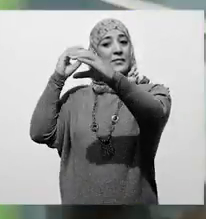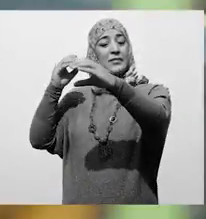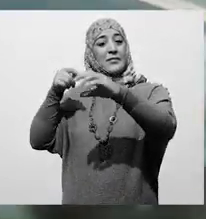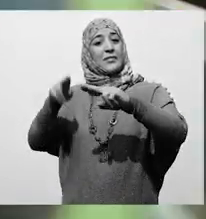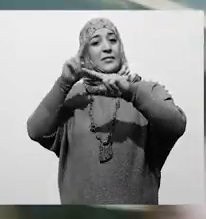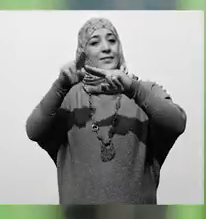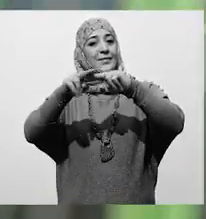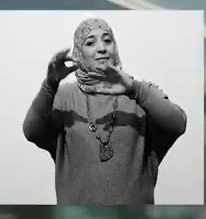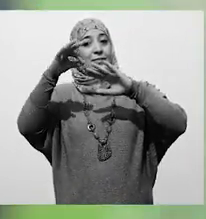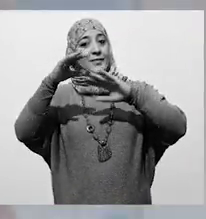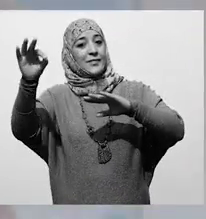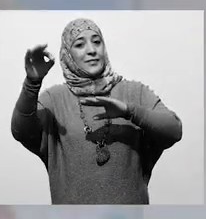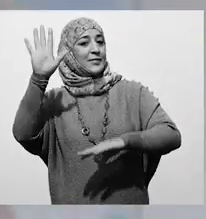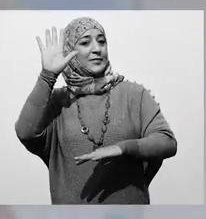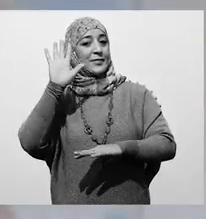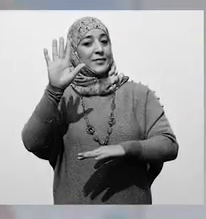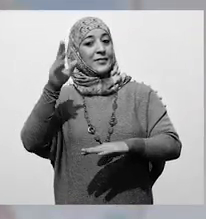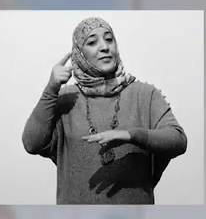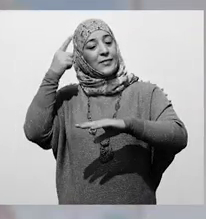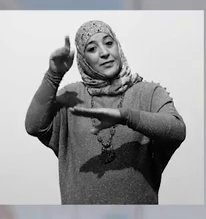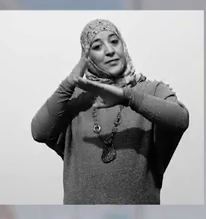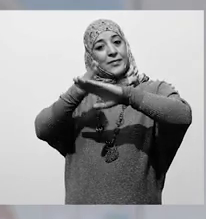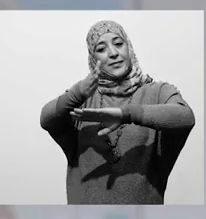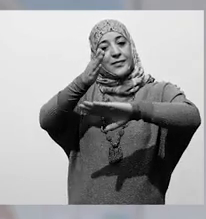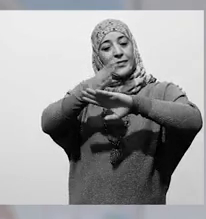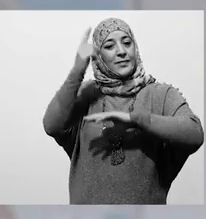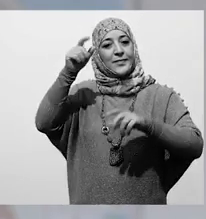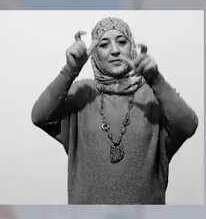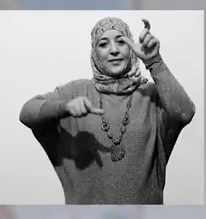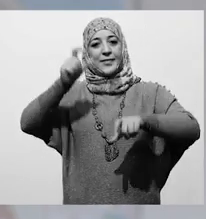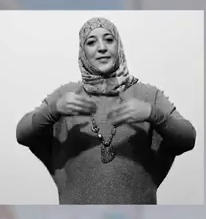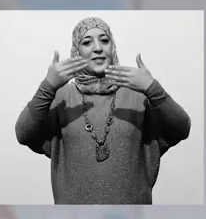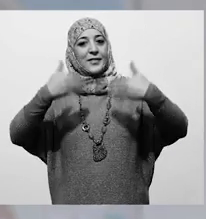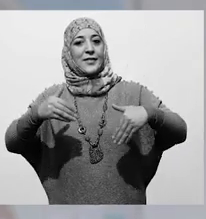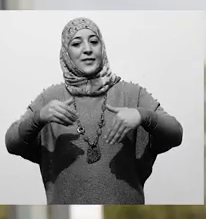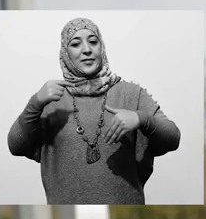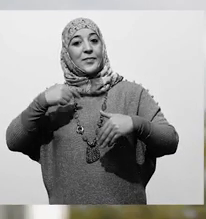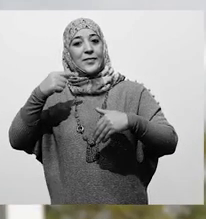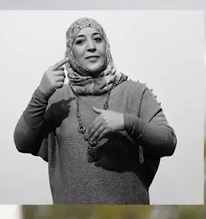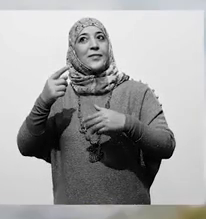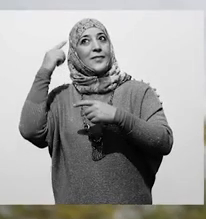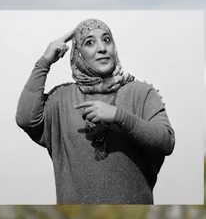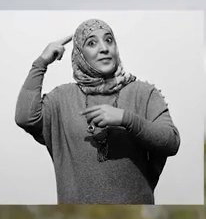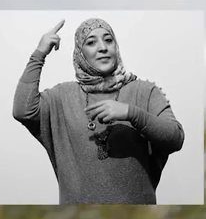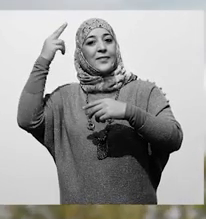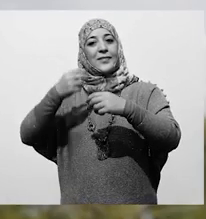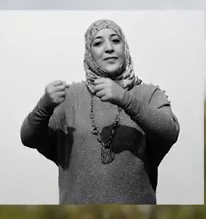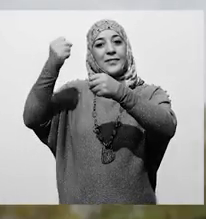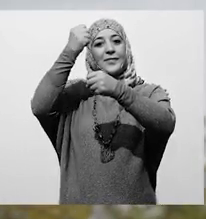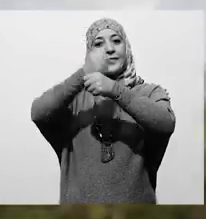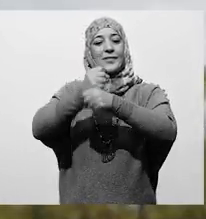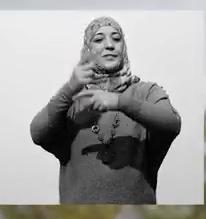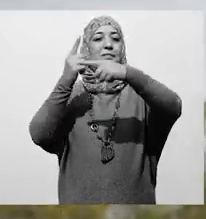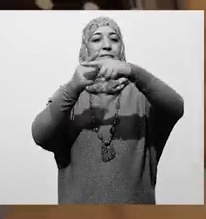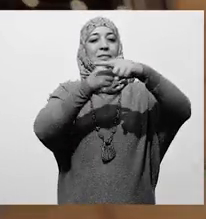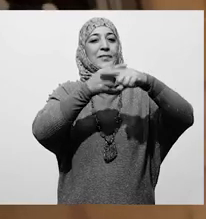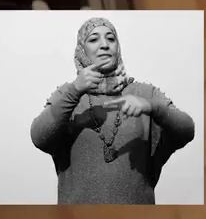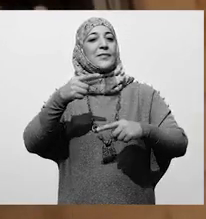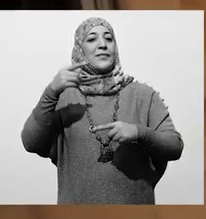oreilles des lignes 5 mai wall est accessible à 3,2 milliards je n'ai jamais rien